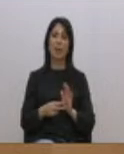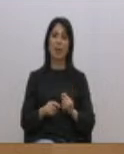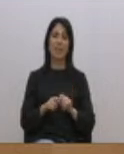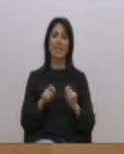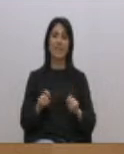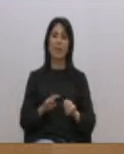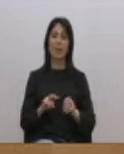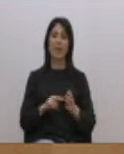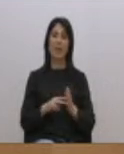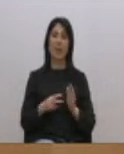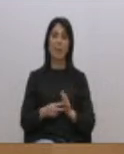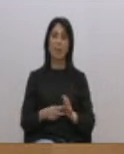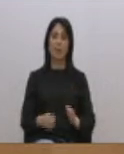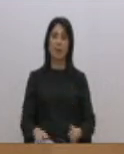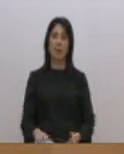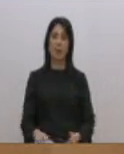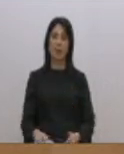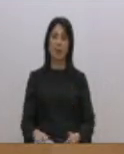იხსნება.